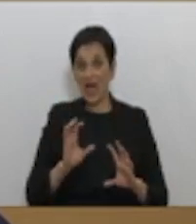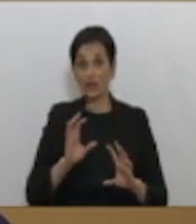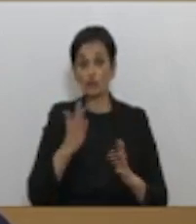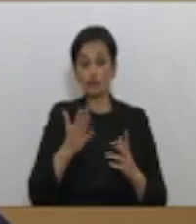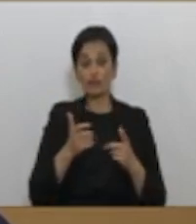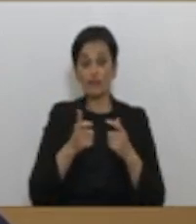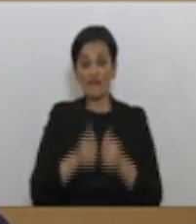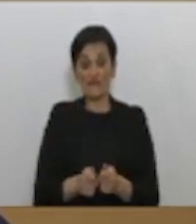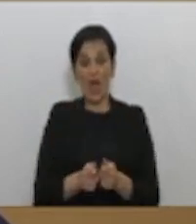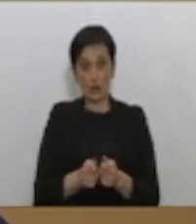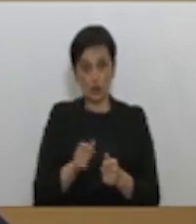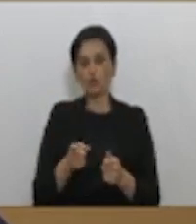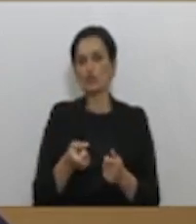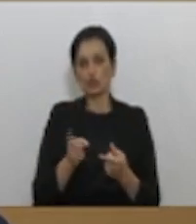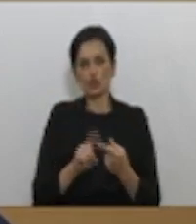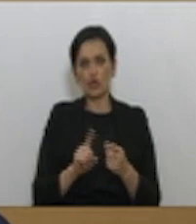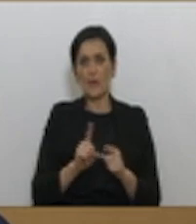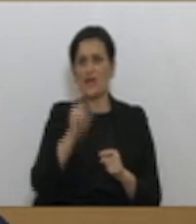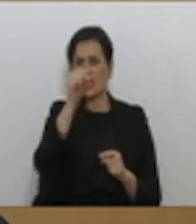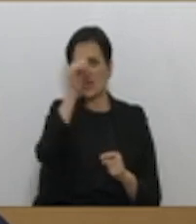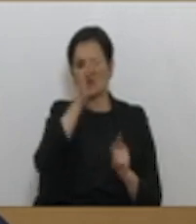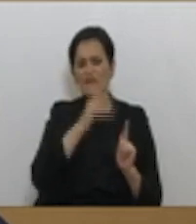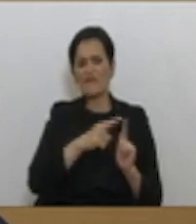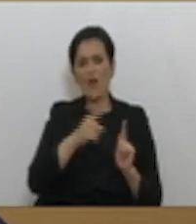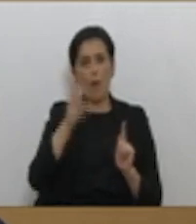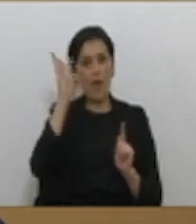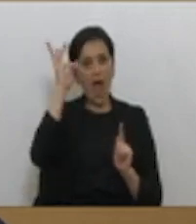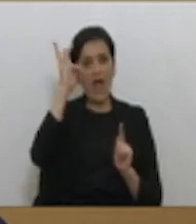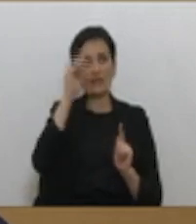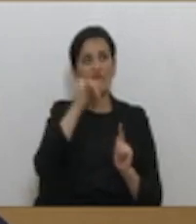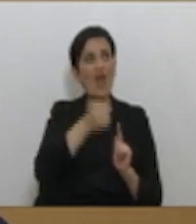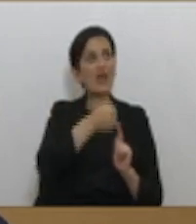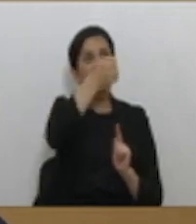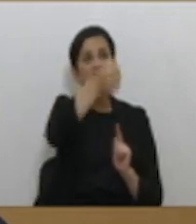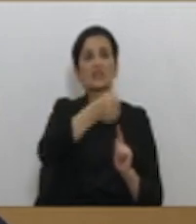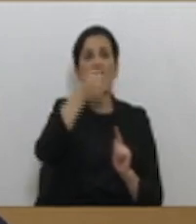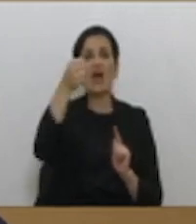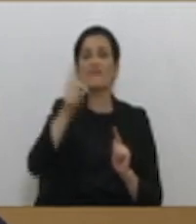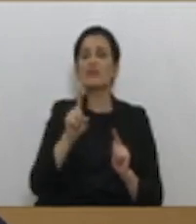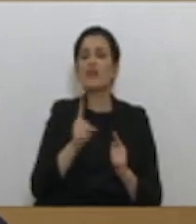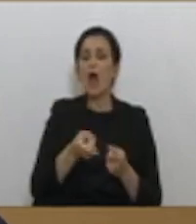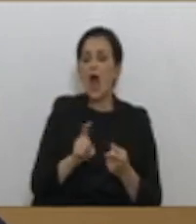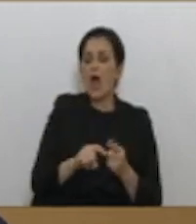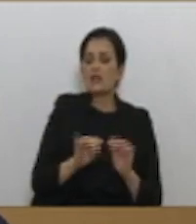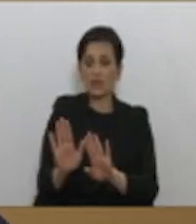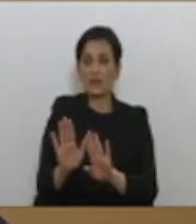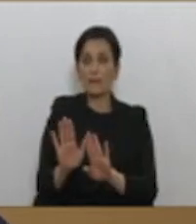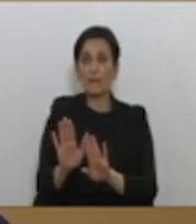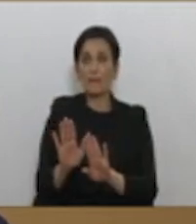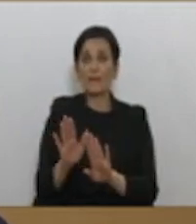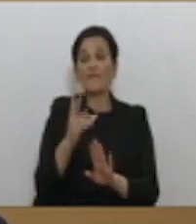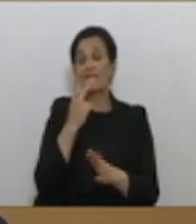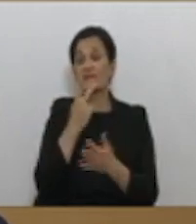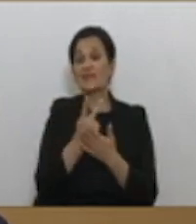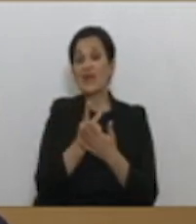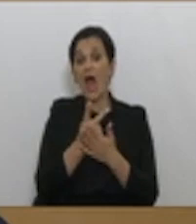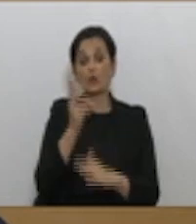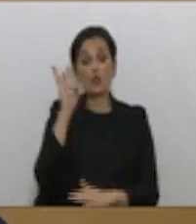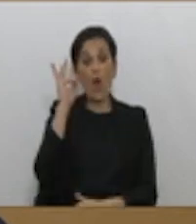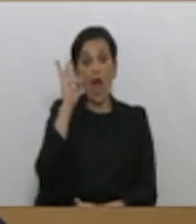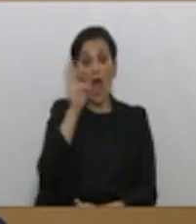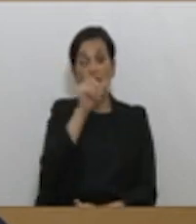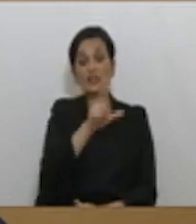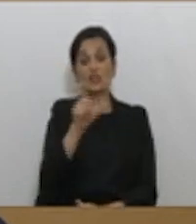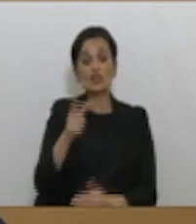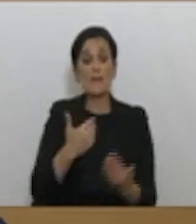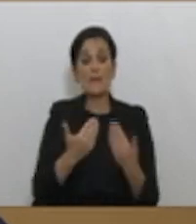შემთხვევაში კი და ამ დროს თვეობით ელჩები ვერ დაგვინიშნავს, რასთან გვაქვს საქმე, ეს თქვენთვის მიმინდია. Ეხლა ნახოთ ელჩებთან